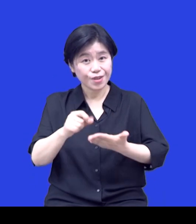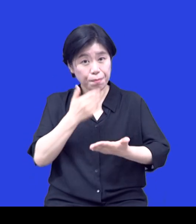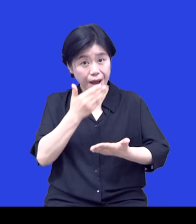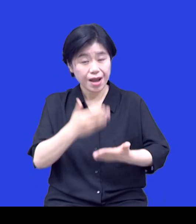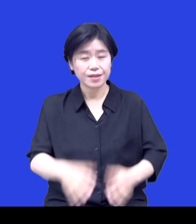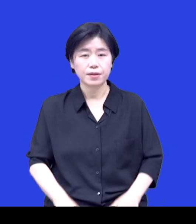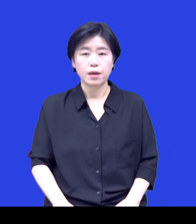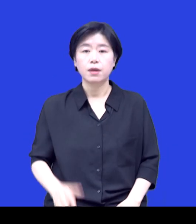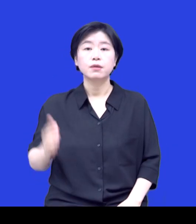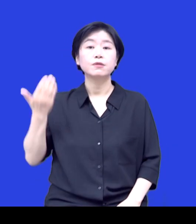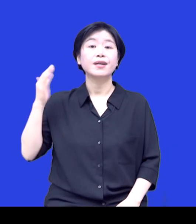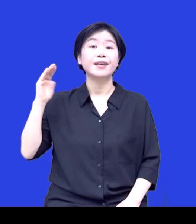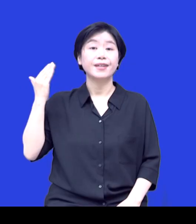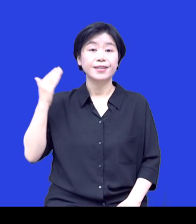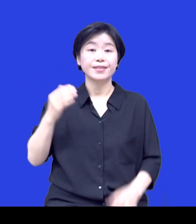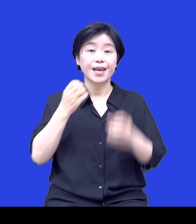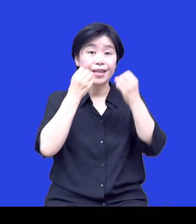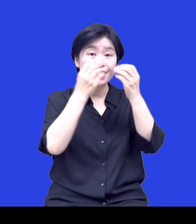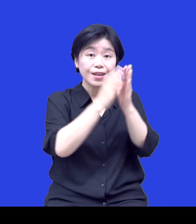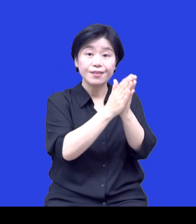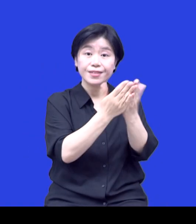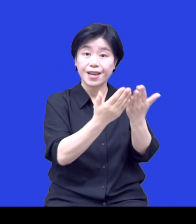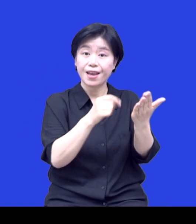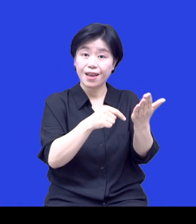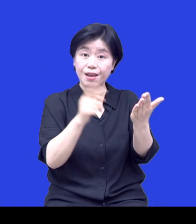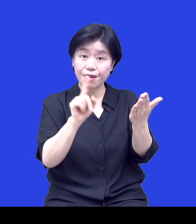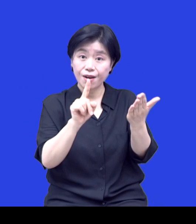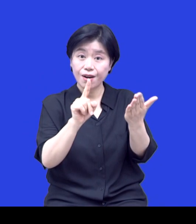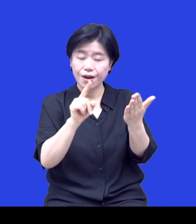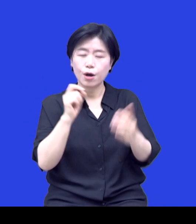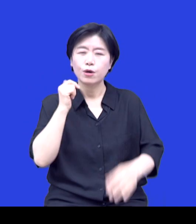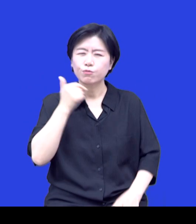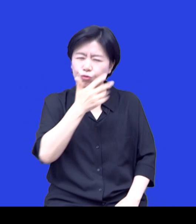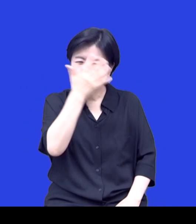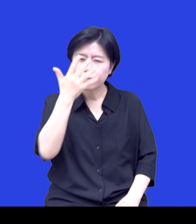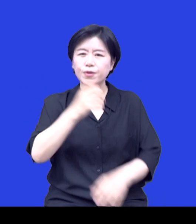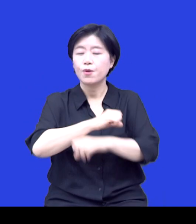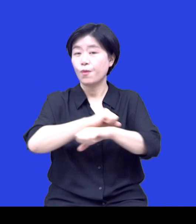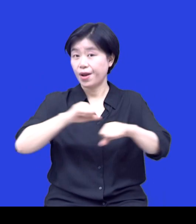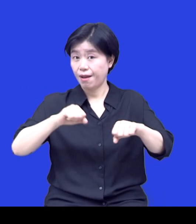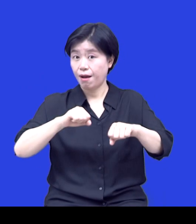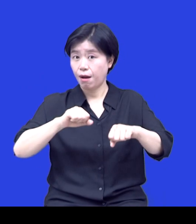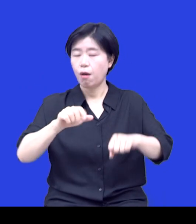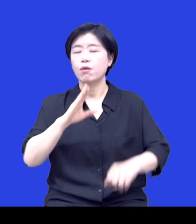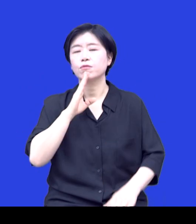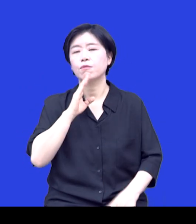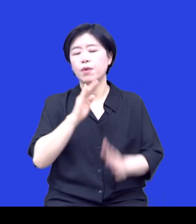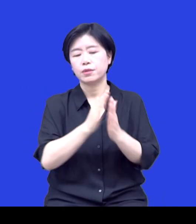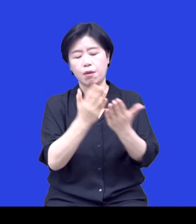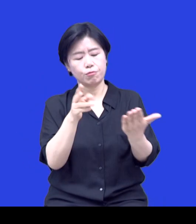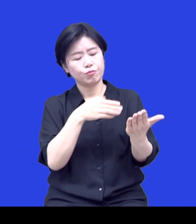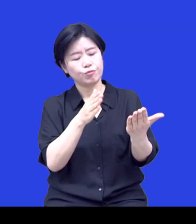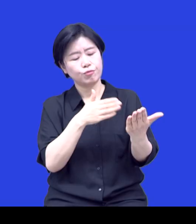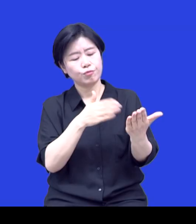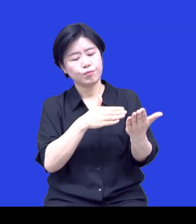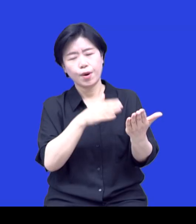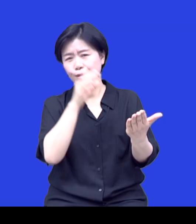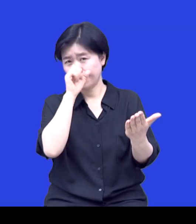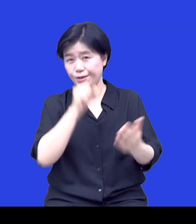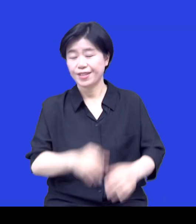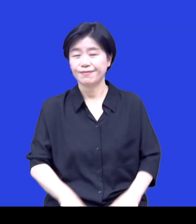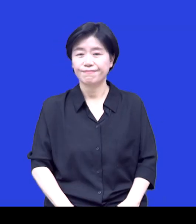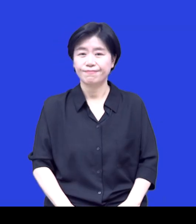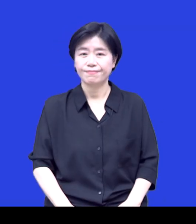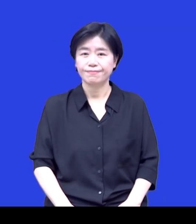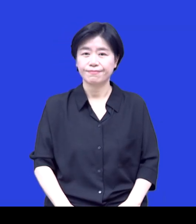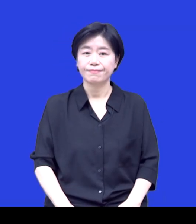최근에 뷰티풀 광야라는 책이 나왔어요. 네. 제가 소설이에요? 제가 읽고 있거든요. 어. 목사님 책인데 추천해 드려요. 저기 네. 저는 그 다윗 스토리 같은 건 하면서